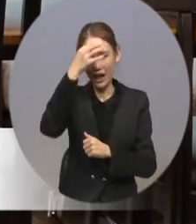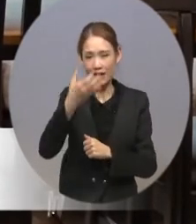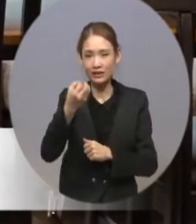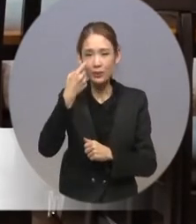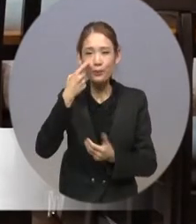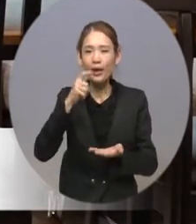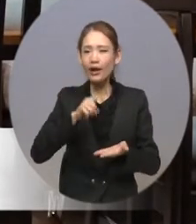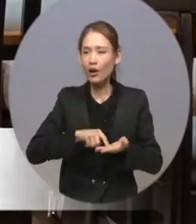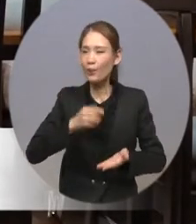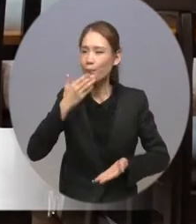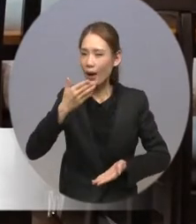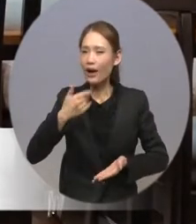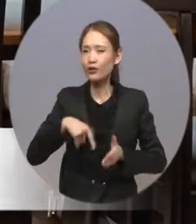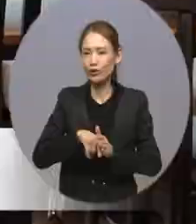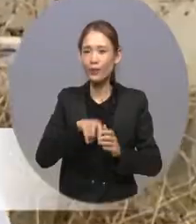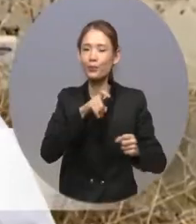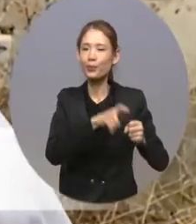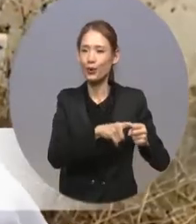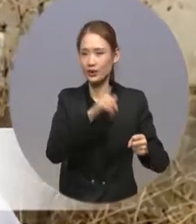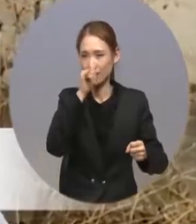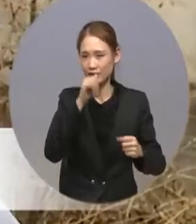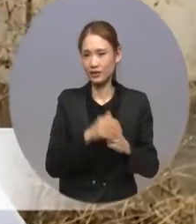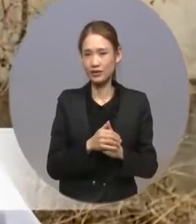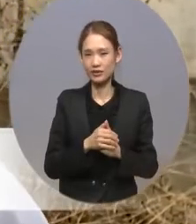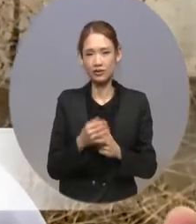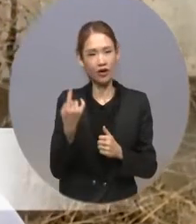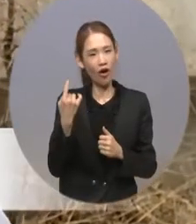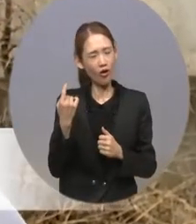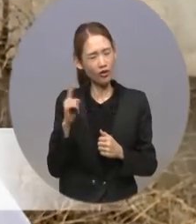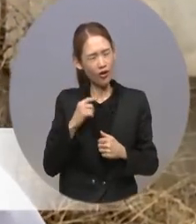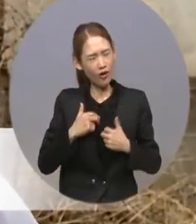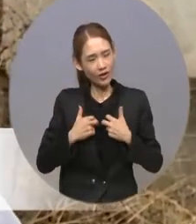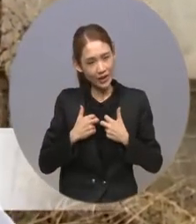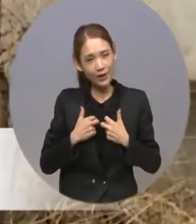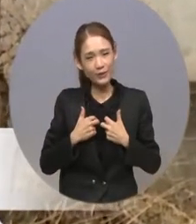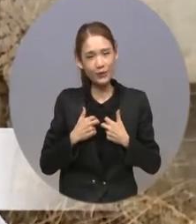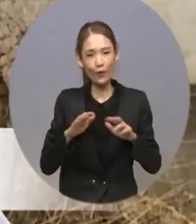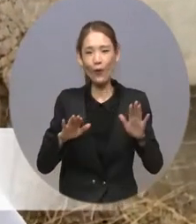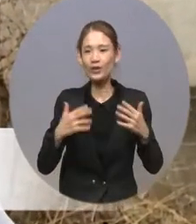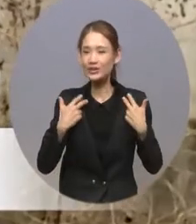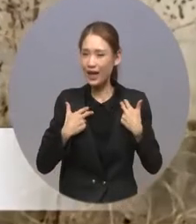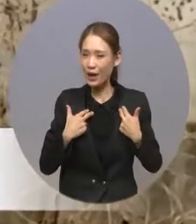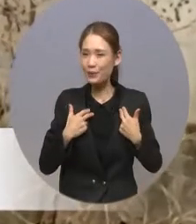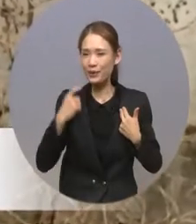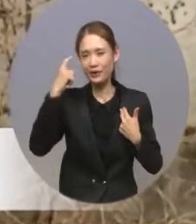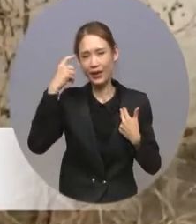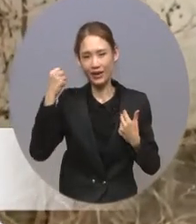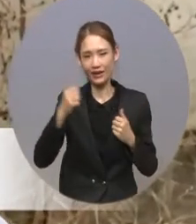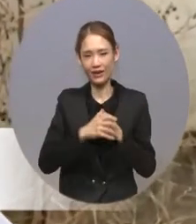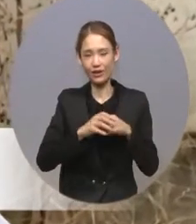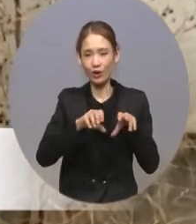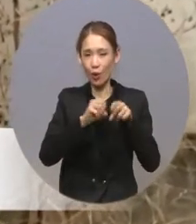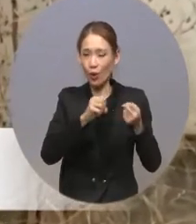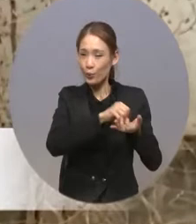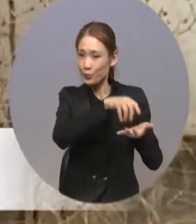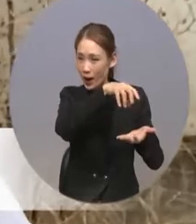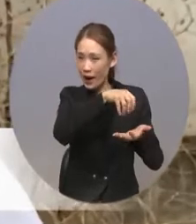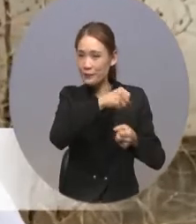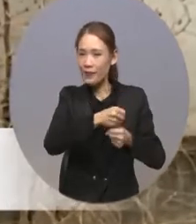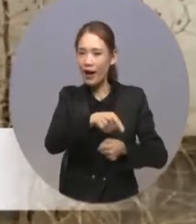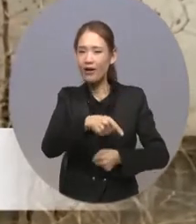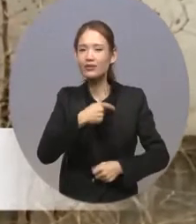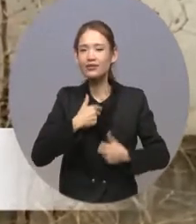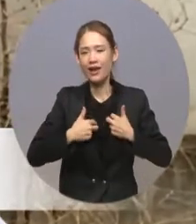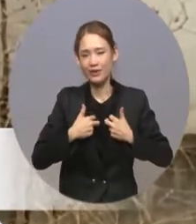발견할 수 있게 하는 그런 목적이 있습니다. 어제는 엄청 재밌었고 오늘도 재밌게 하려고요. 고구마 빵 만든 거 너무